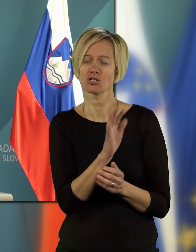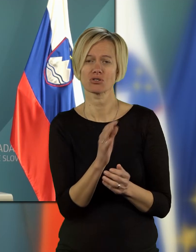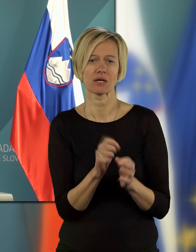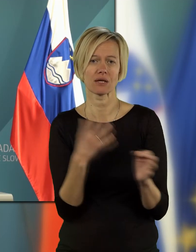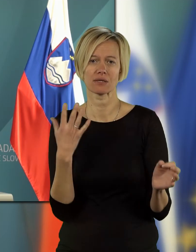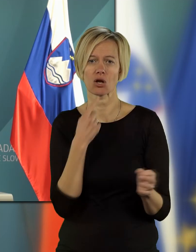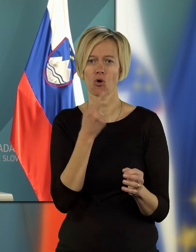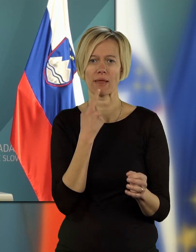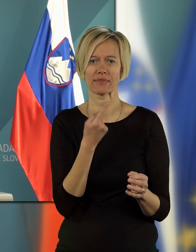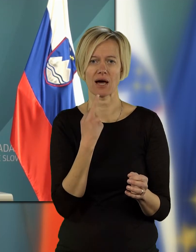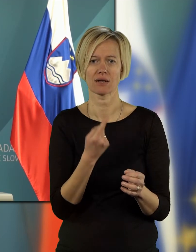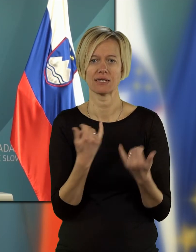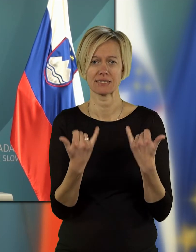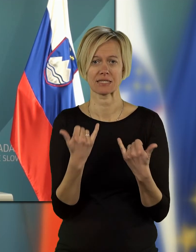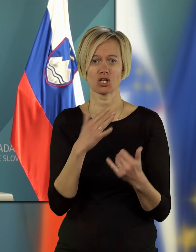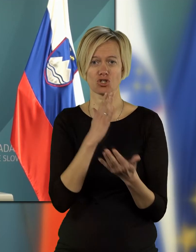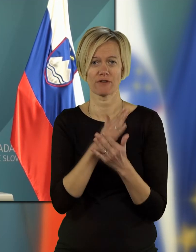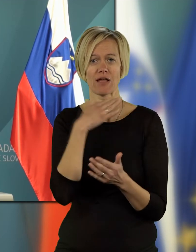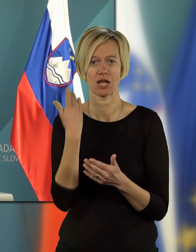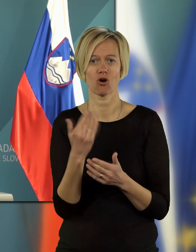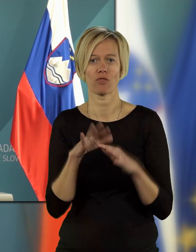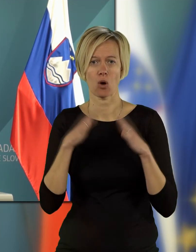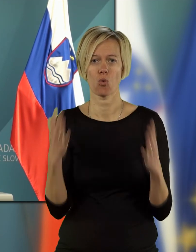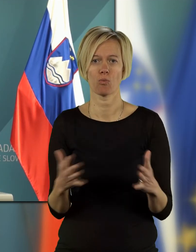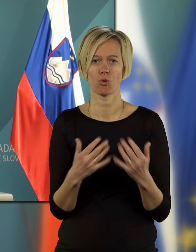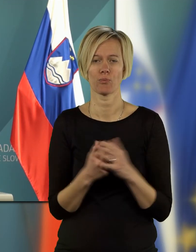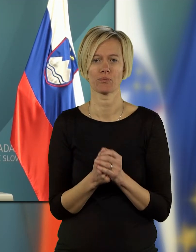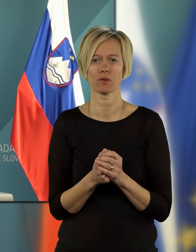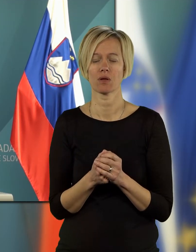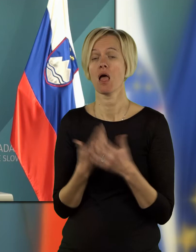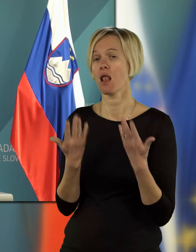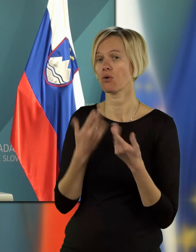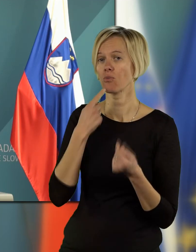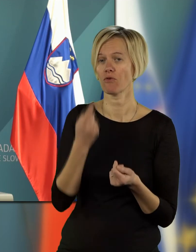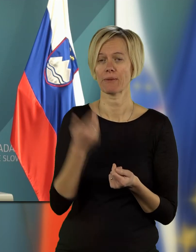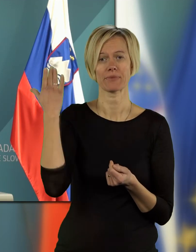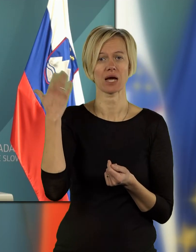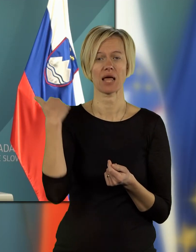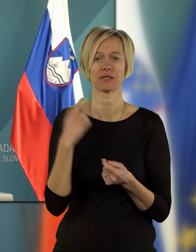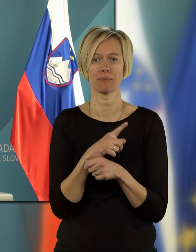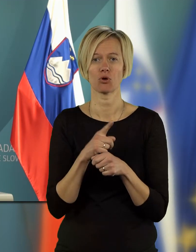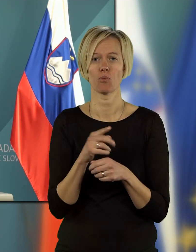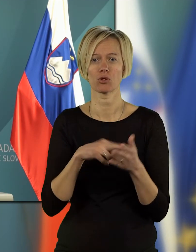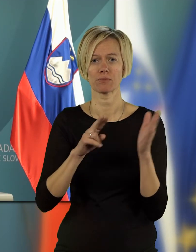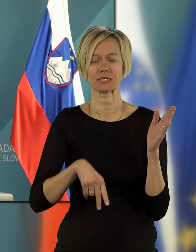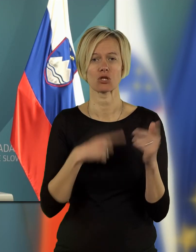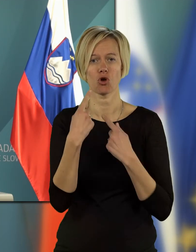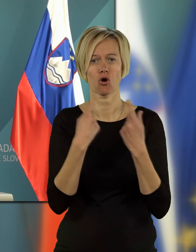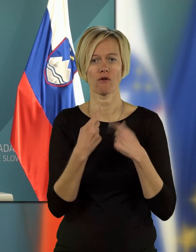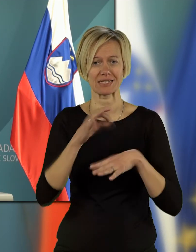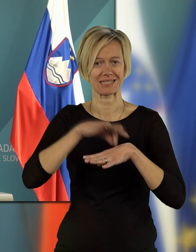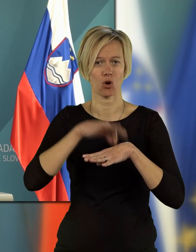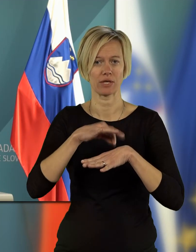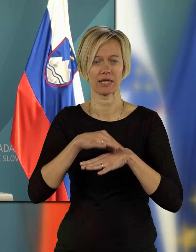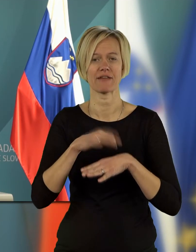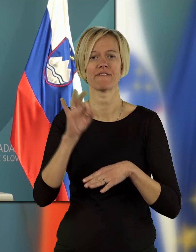En vaš hiter komentar, zdaj je že kar precej tega nakupu. Ja, Lahko povem, takrat, ko je bil podpisan dogovor